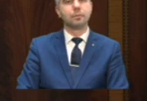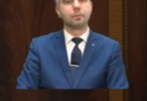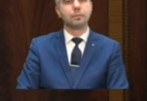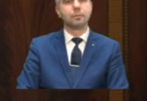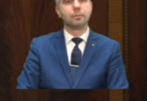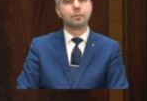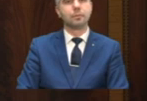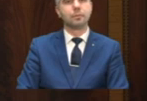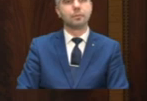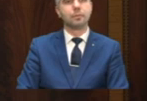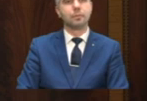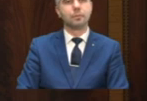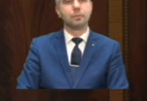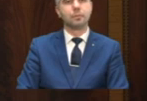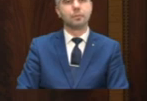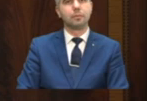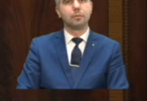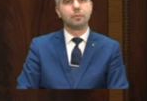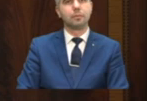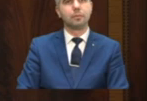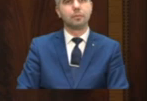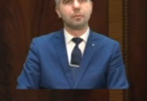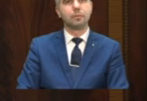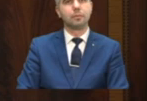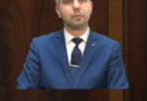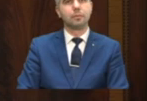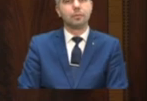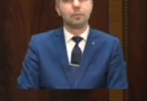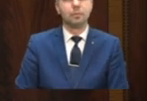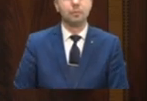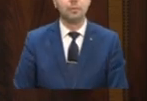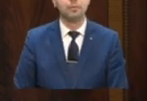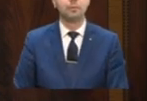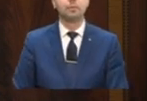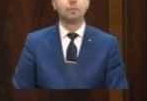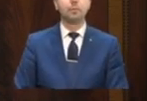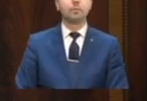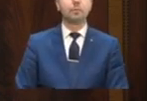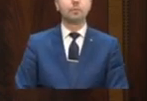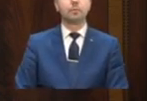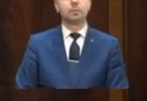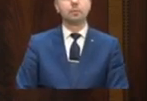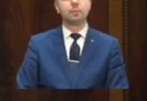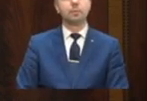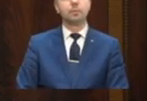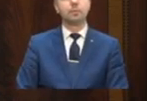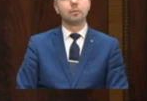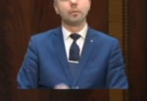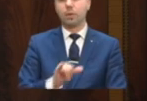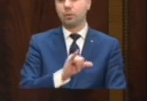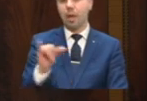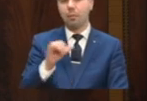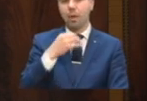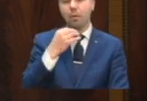لك شي دقيقه كمل المداخله ديالك. سمح لي السيد الرئيس المحترم، ما يمكنش تفرض عليا